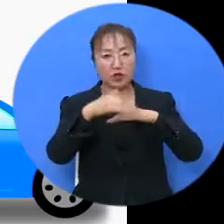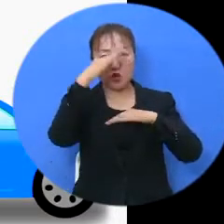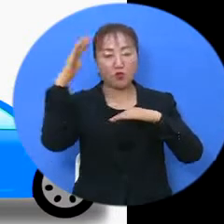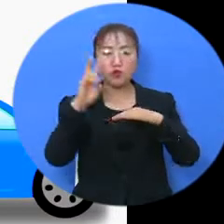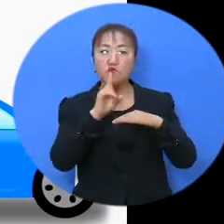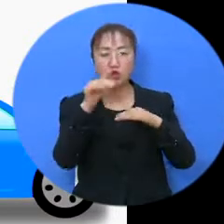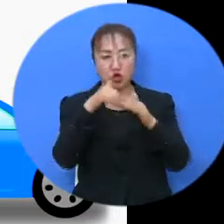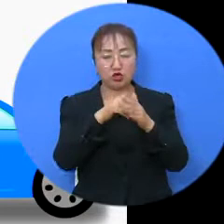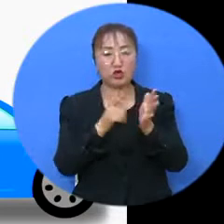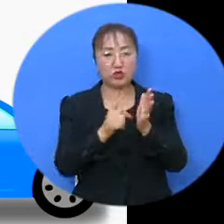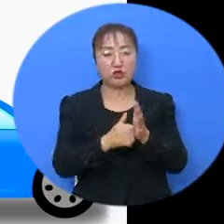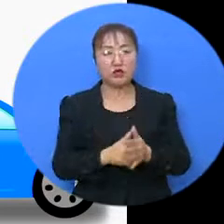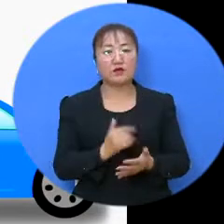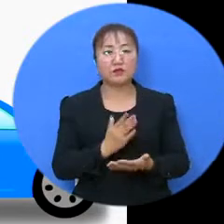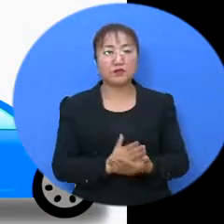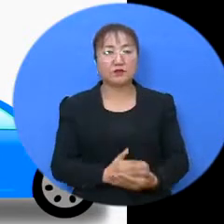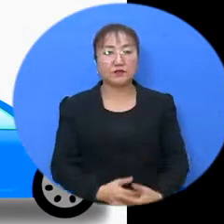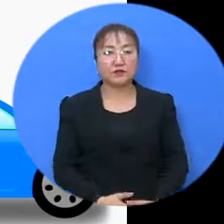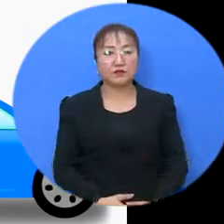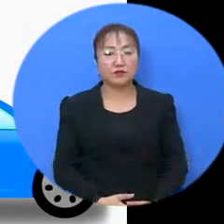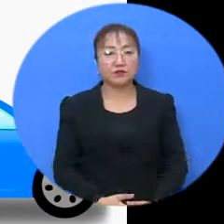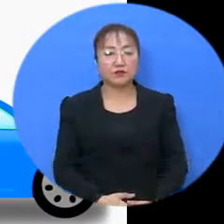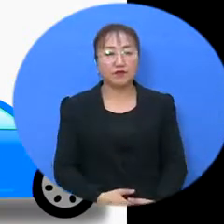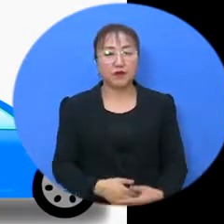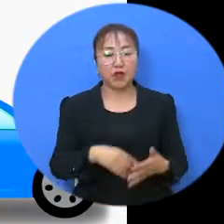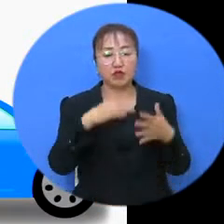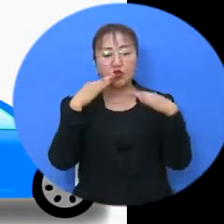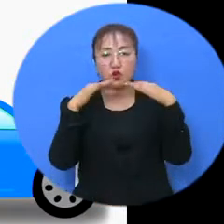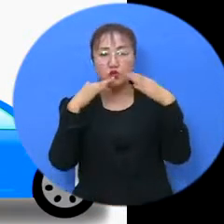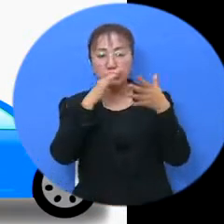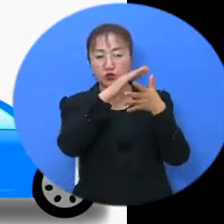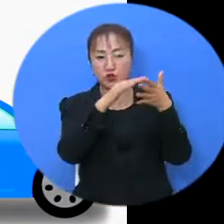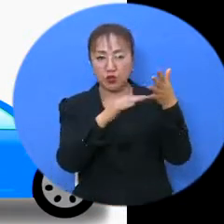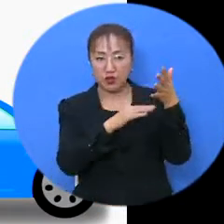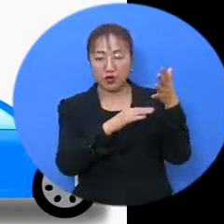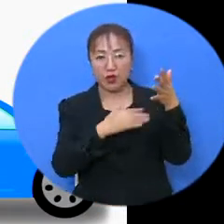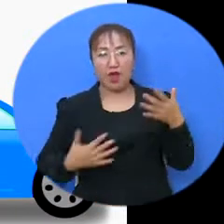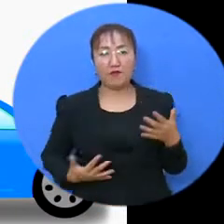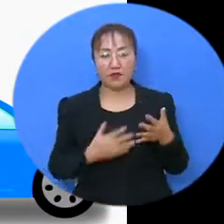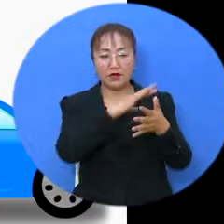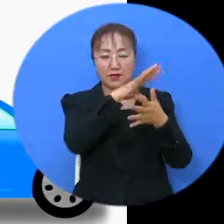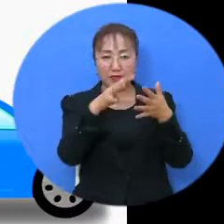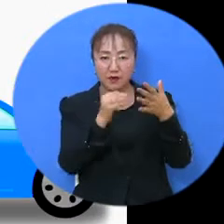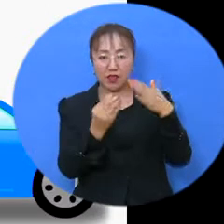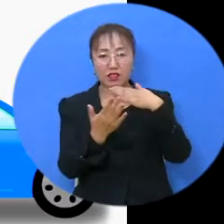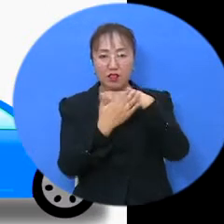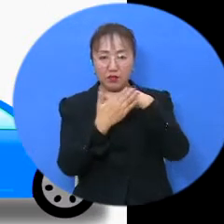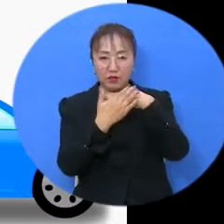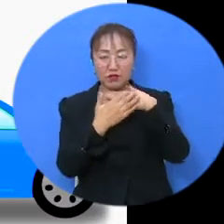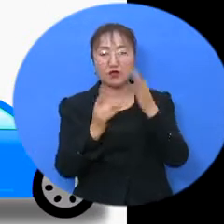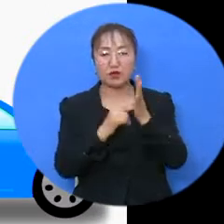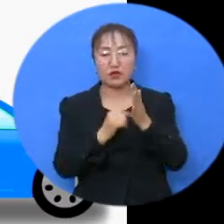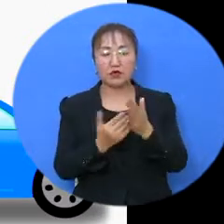ээ. За дээр дурдсан зөвлөмжүүдийг амьдралдаа хэвшил болгон